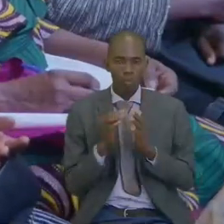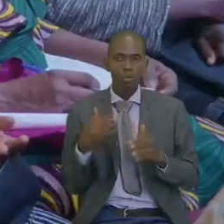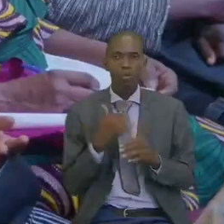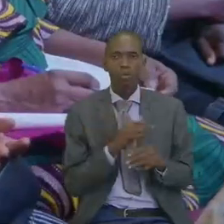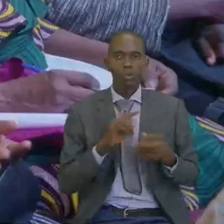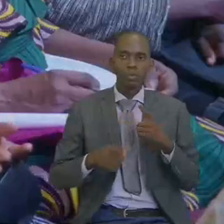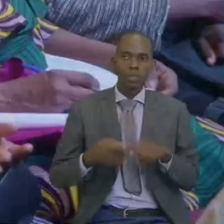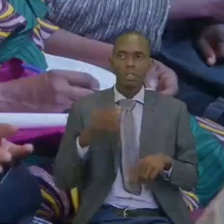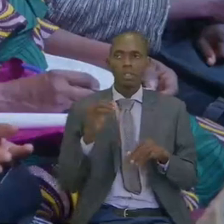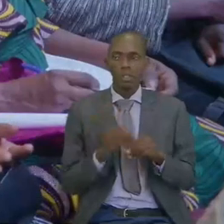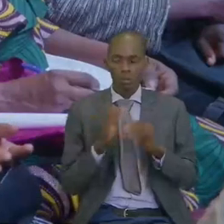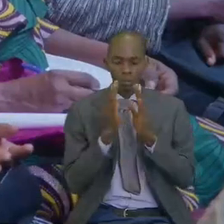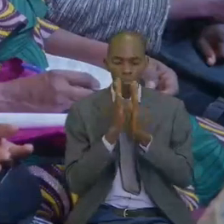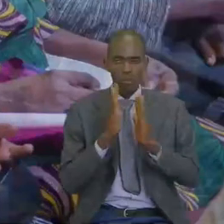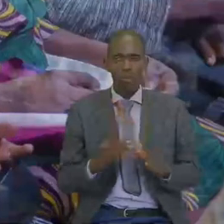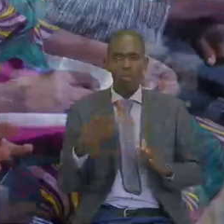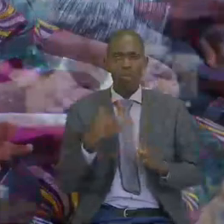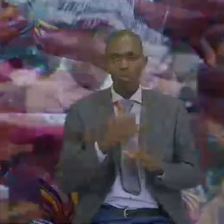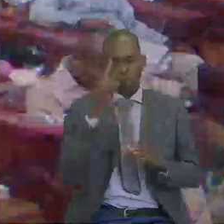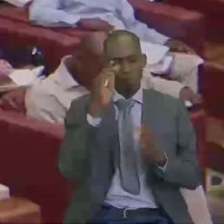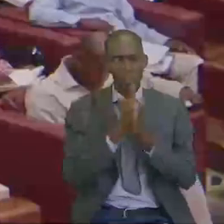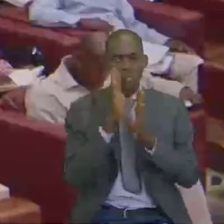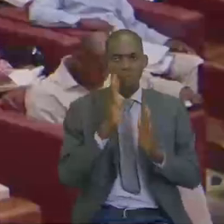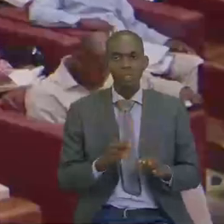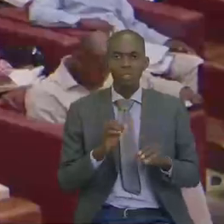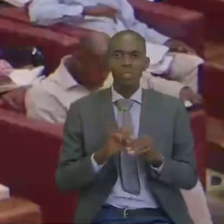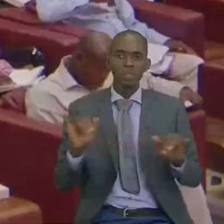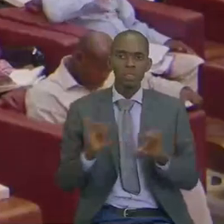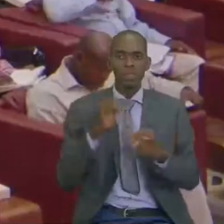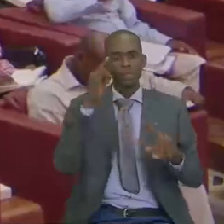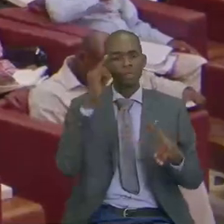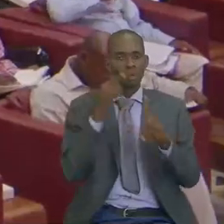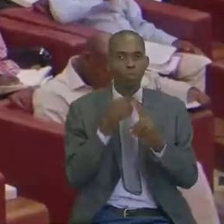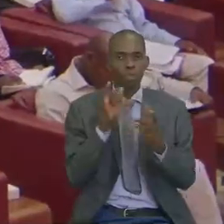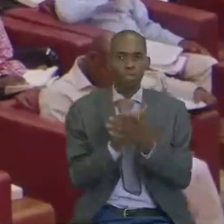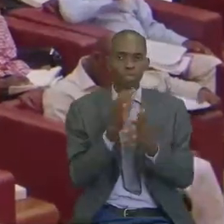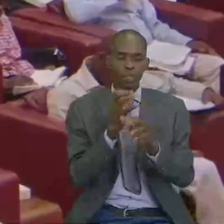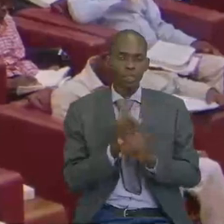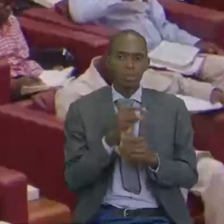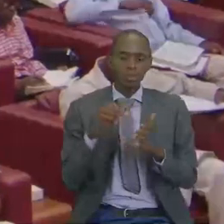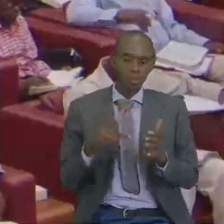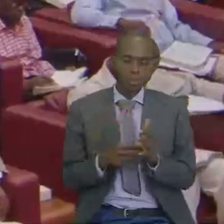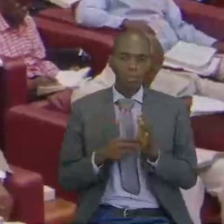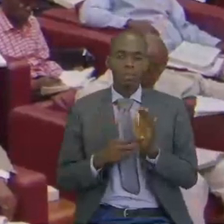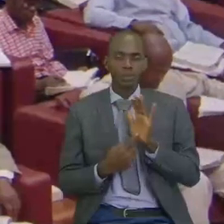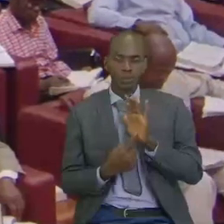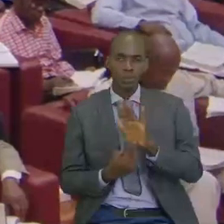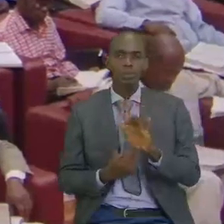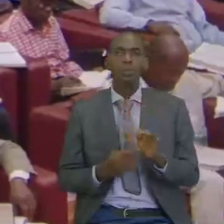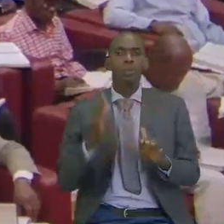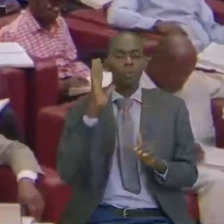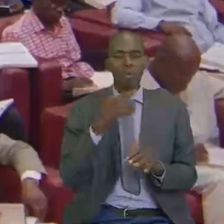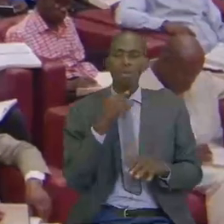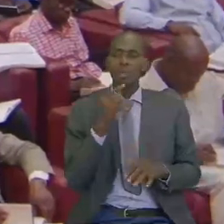prière, nous croyons au même Dieu qui avons reçu la même révélation, nous en